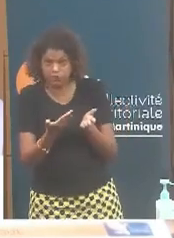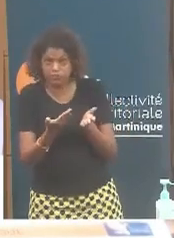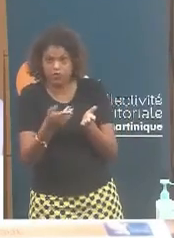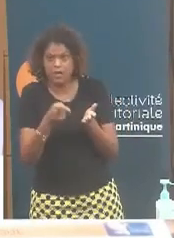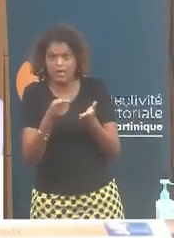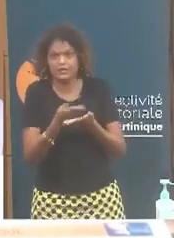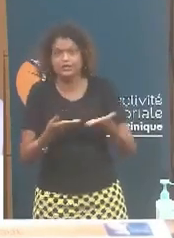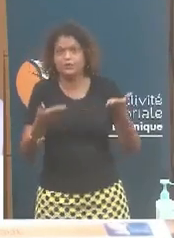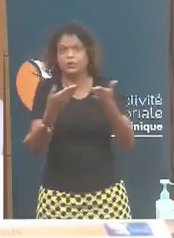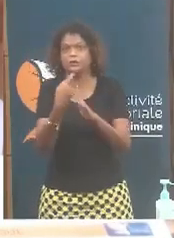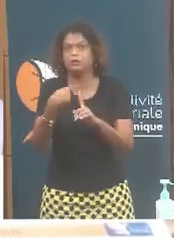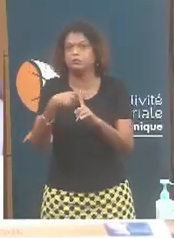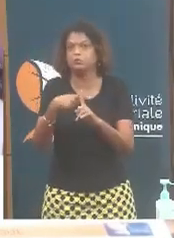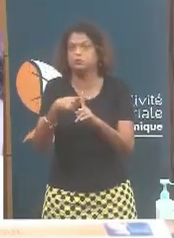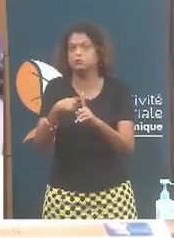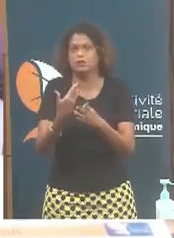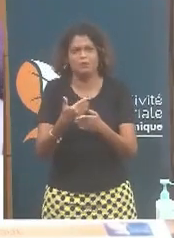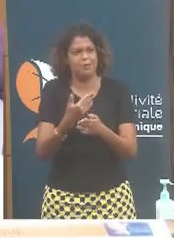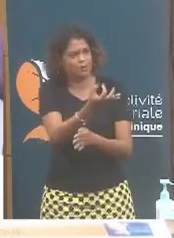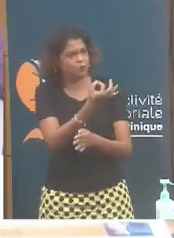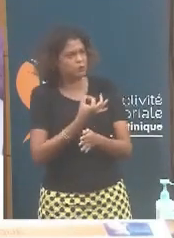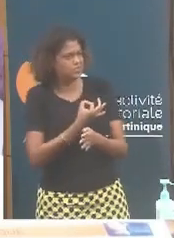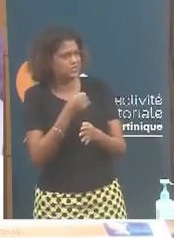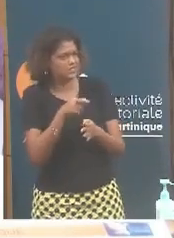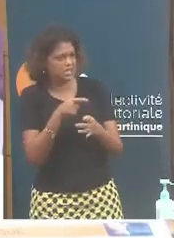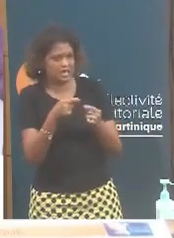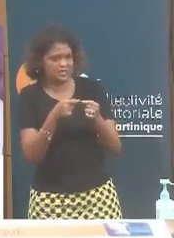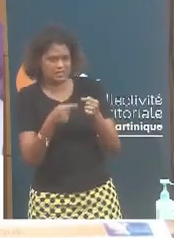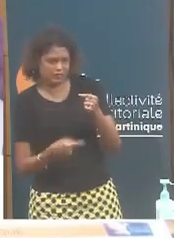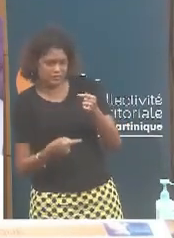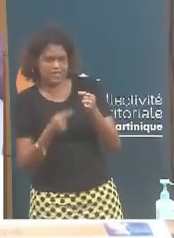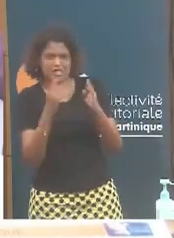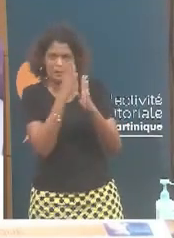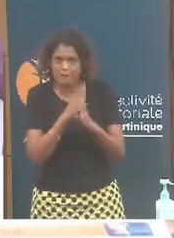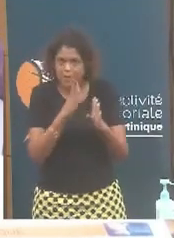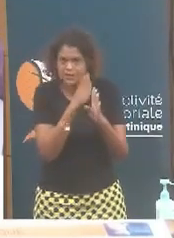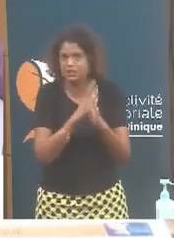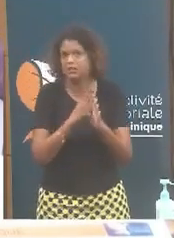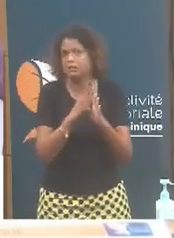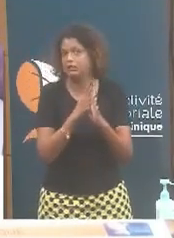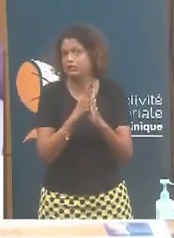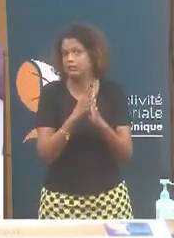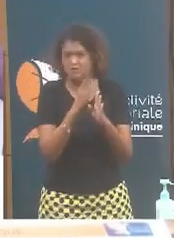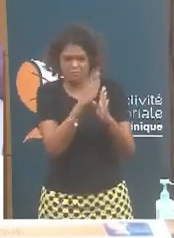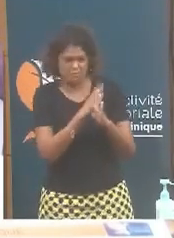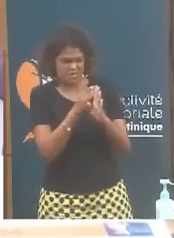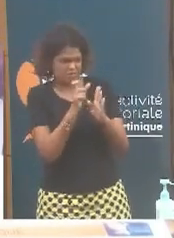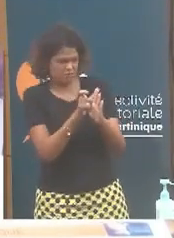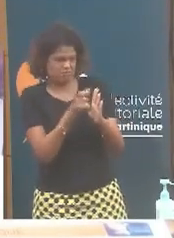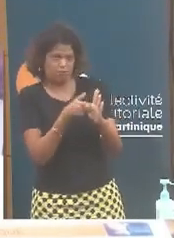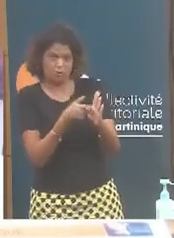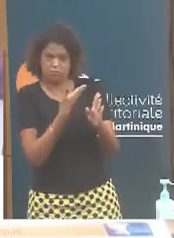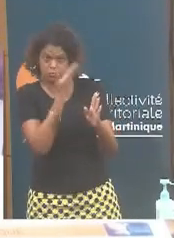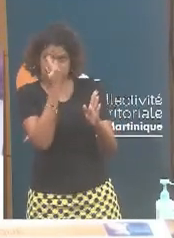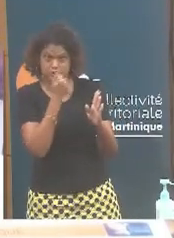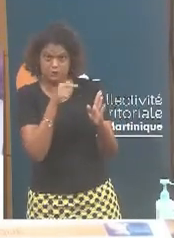excédentaire. On me parle maintenant de déficit masqué. Le terme masqué, je ne sais pas si c'est un concept